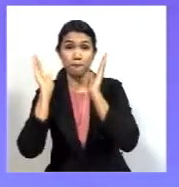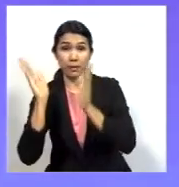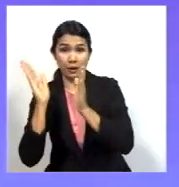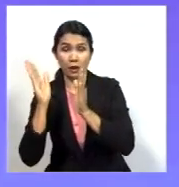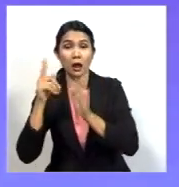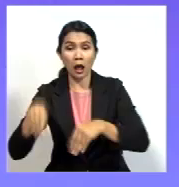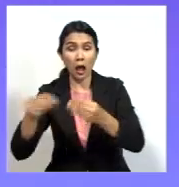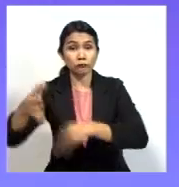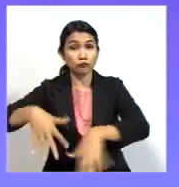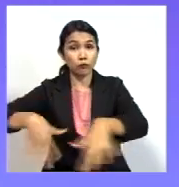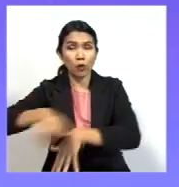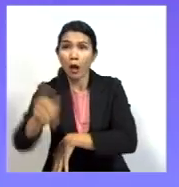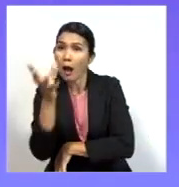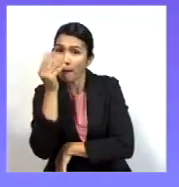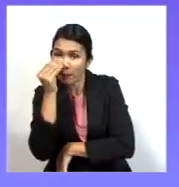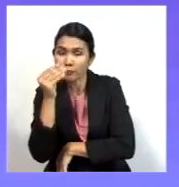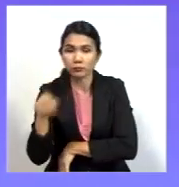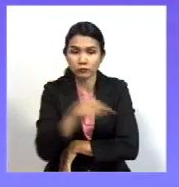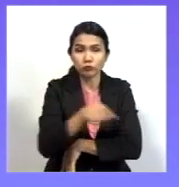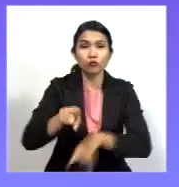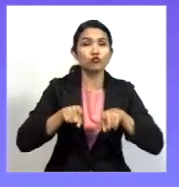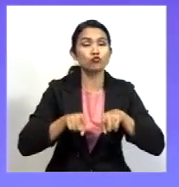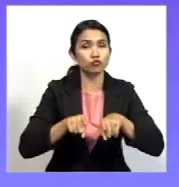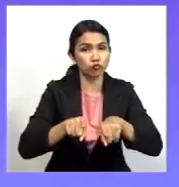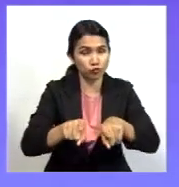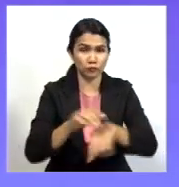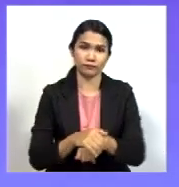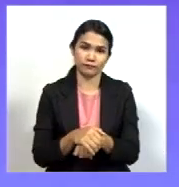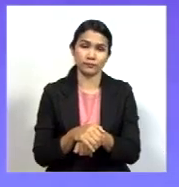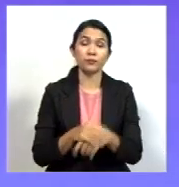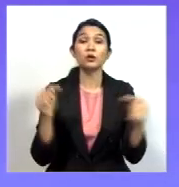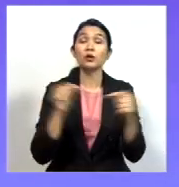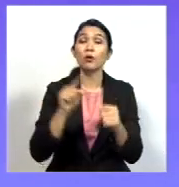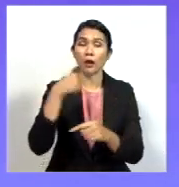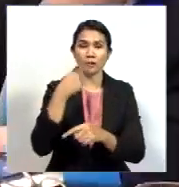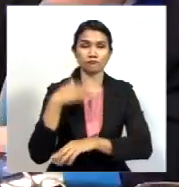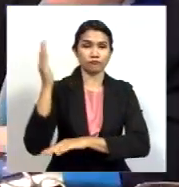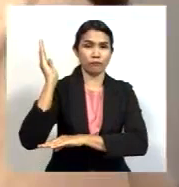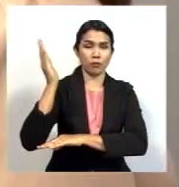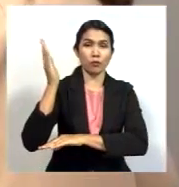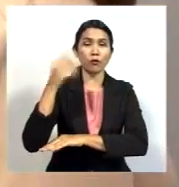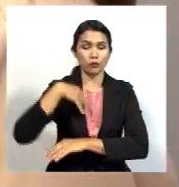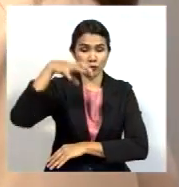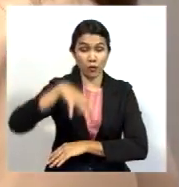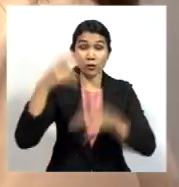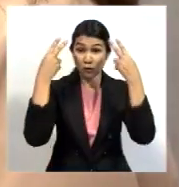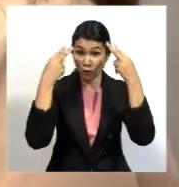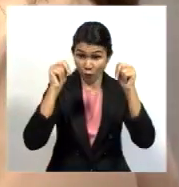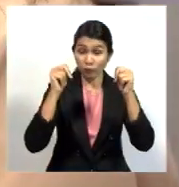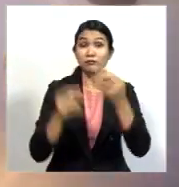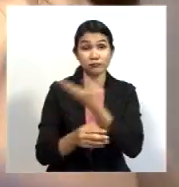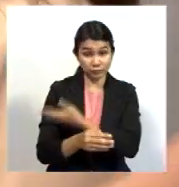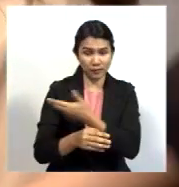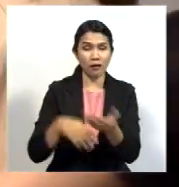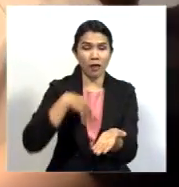มพันธ์ให้คนรู้ด้วยนะครับคู่ขนานไปเพื่อให้เกิดความสมดุล นะครับ นางนฤมลพิญโยสินวัฒน์โฆษกประจำสำนักนายกรัฐมนตรีนะคะวันนี้ก็มีการ